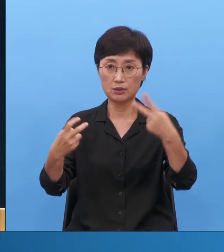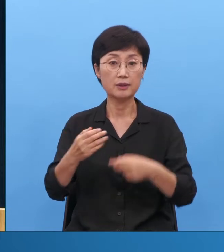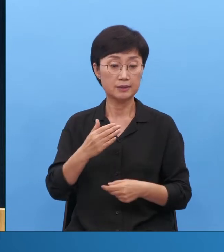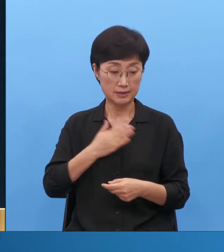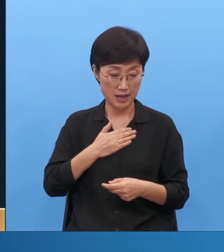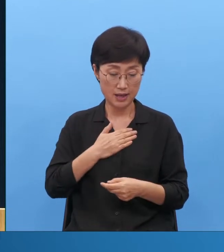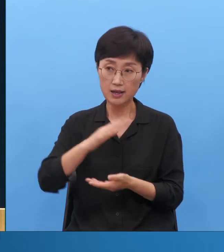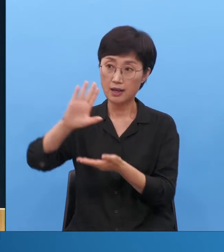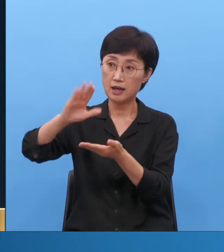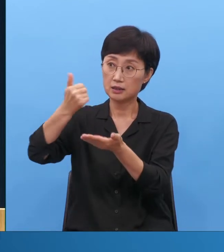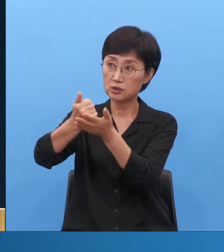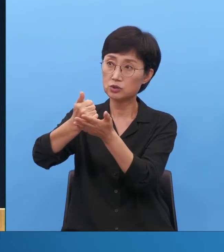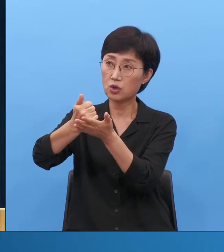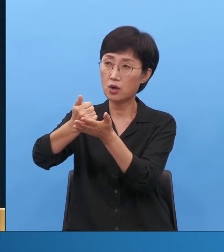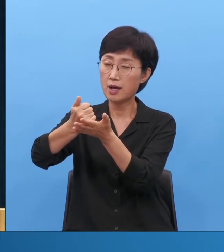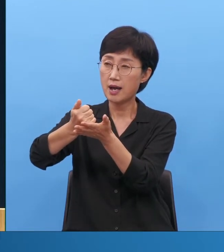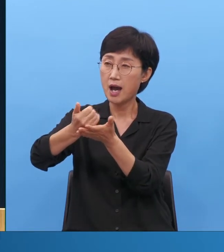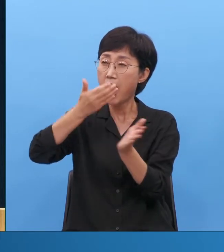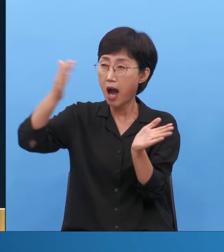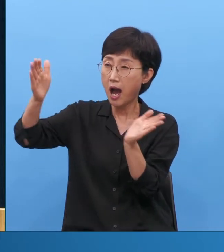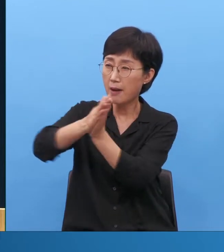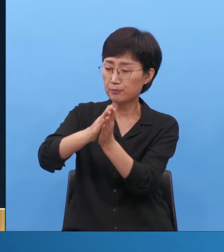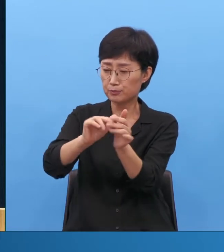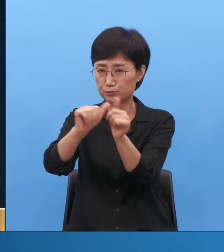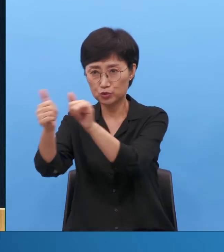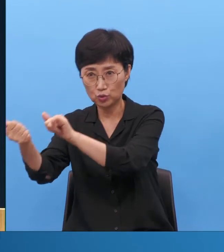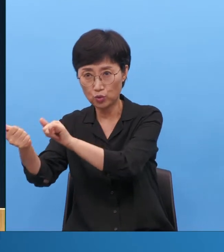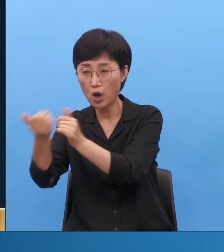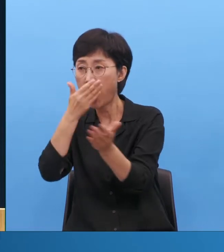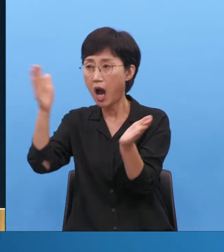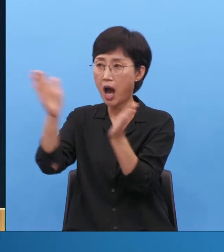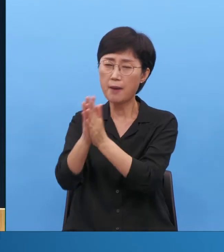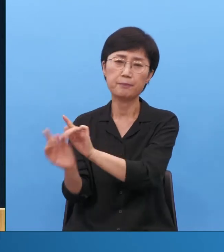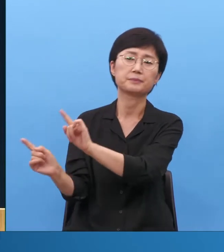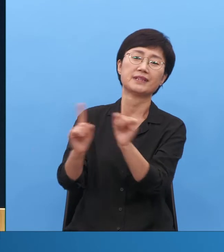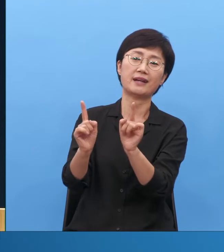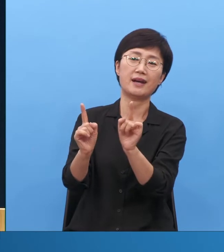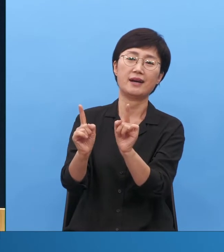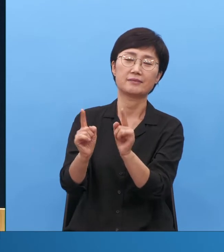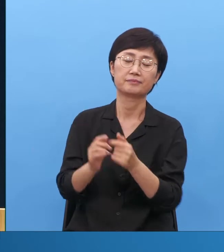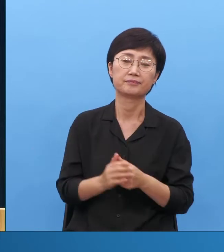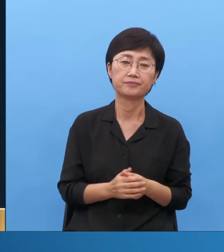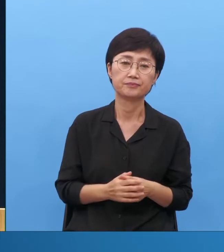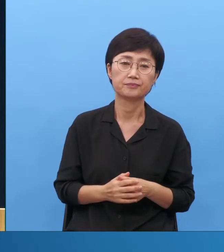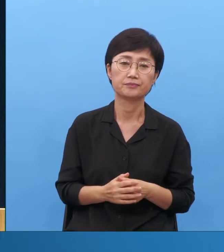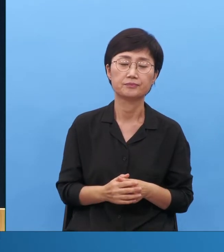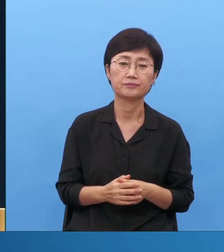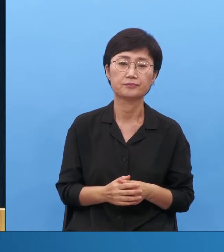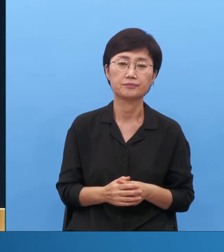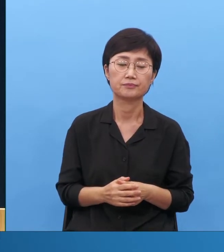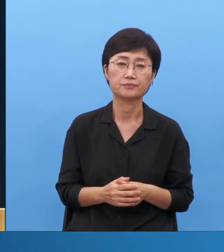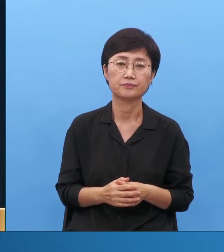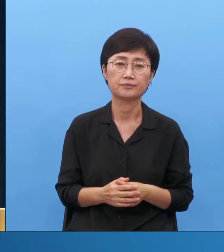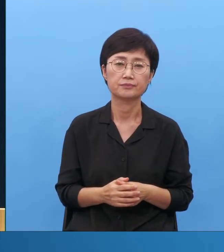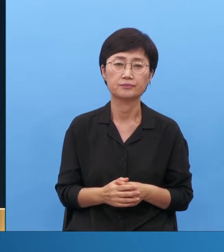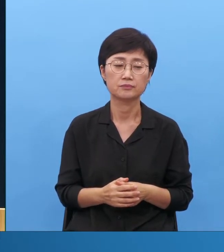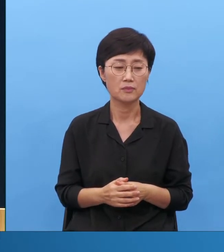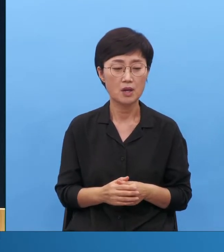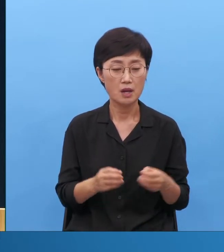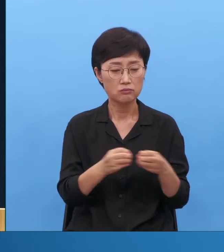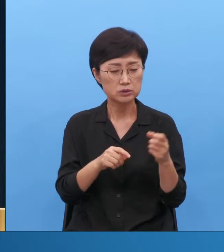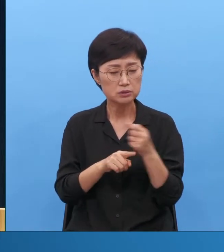함께 죽고 그리스도와 함께 사는 것이다. It says in Galatians 2:20 that I have been crucified with Christ and I now live with Christ. 엄청난